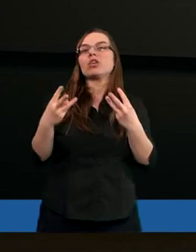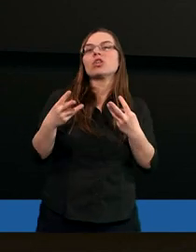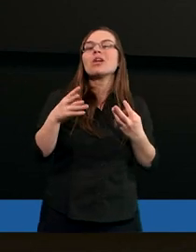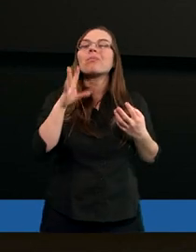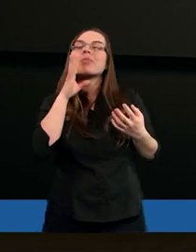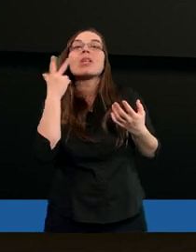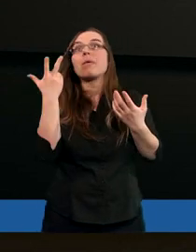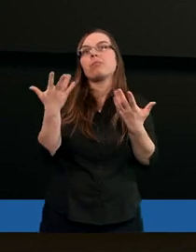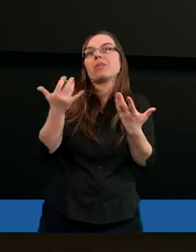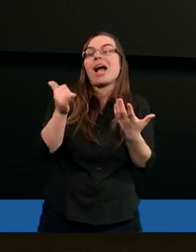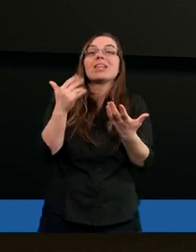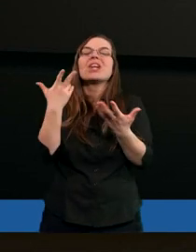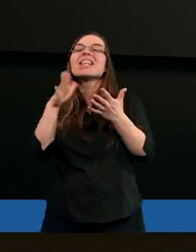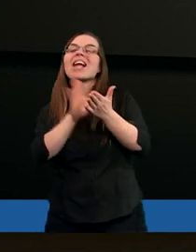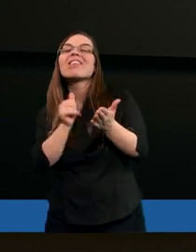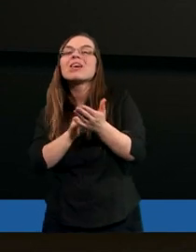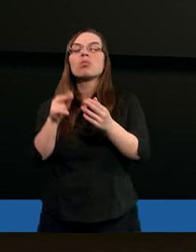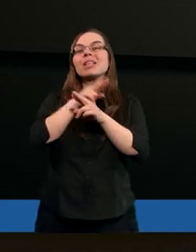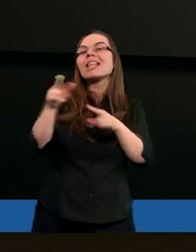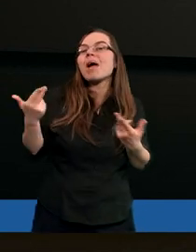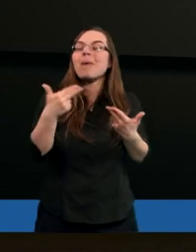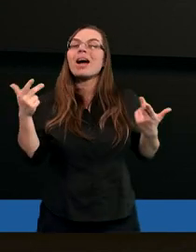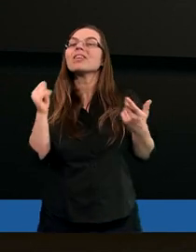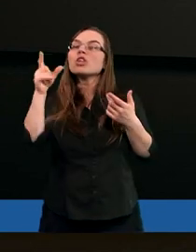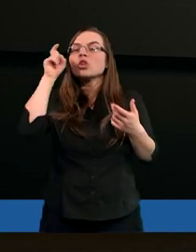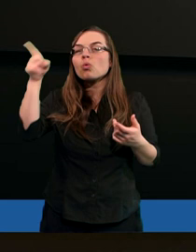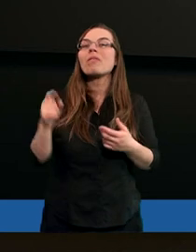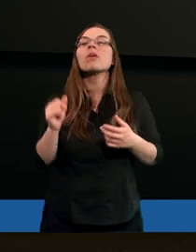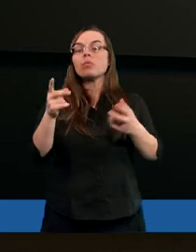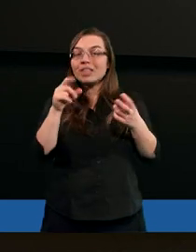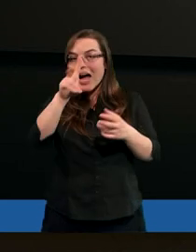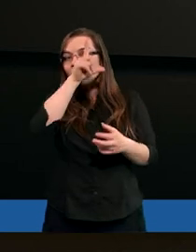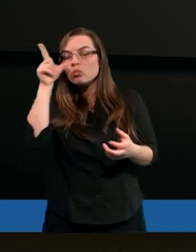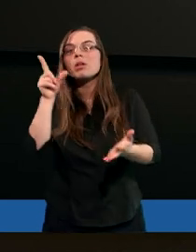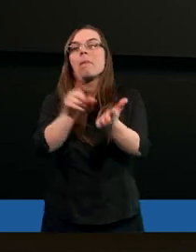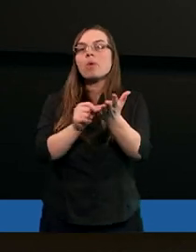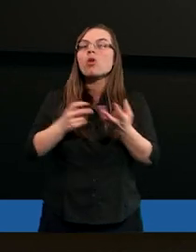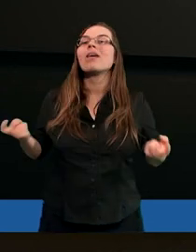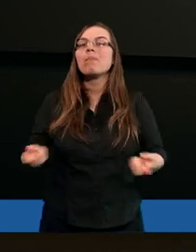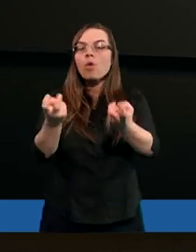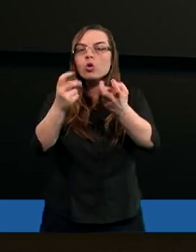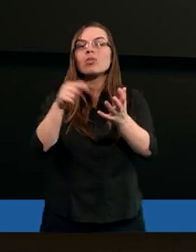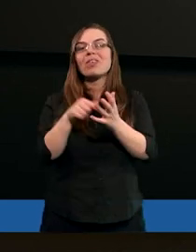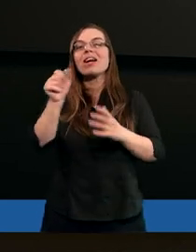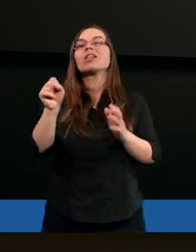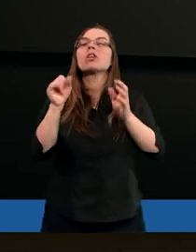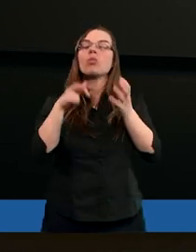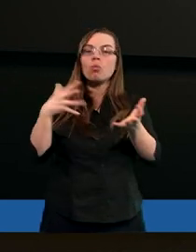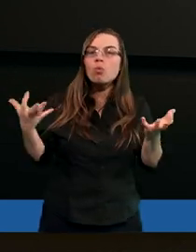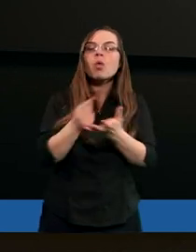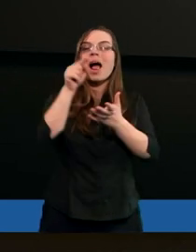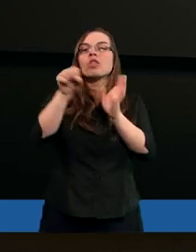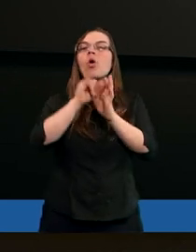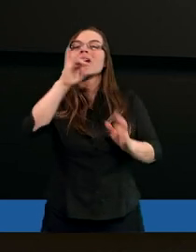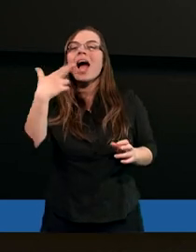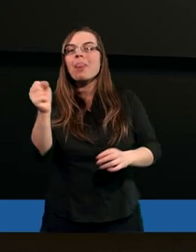nienormalnym i tak dalej, a takich ludzi czy Piotr poszukiwał, udając się do Jana Chrzciciela.